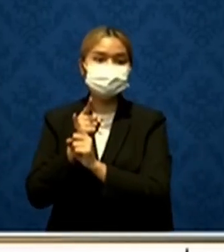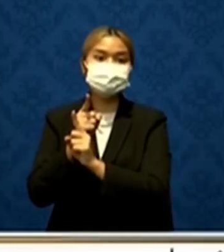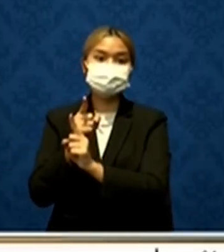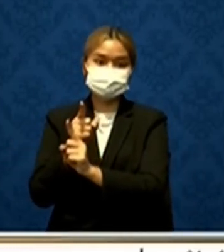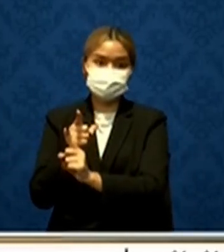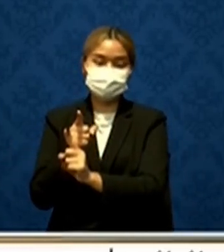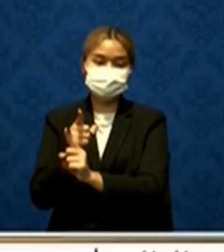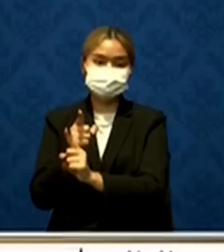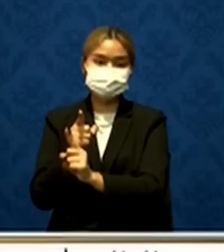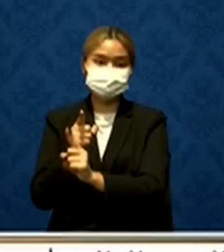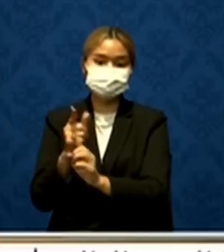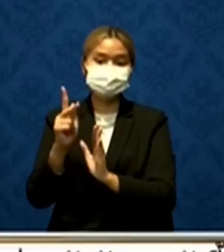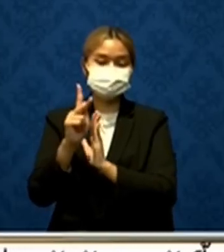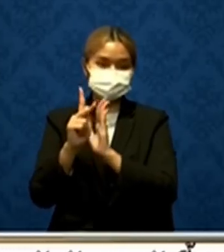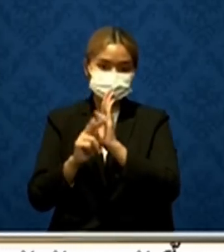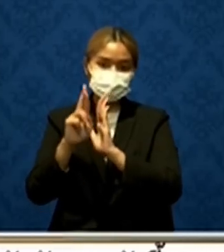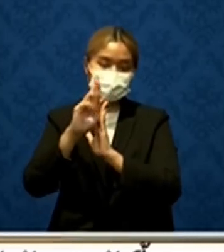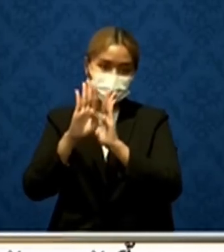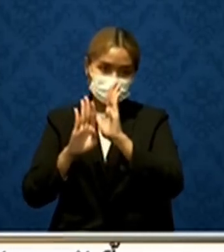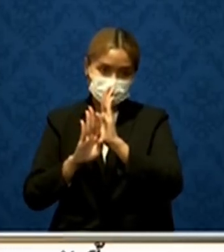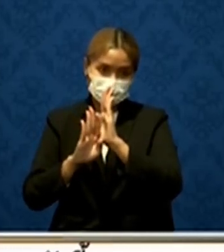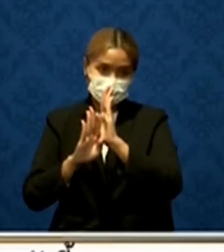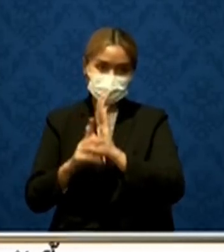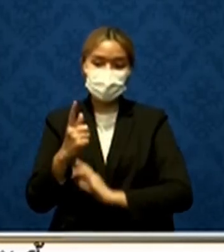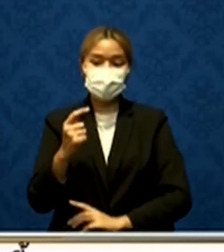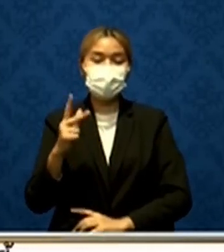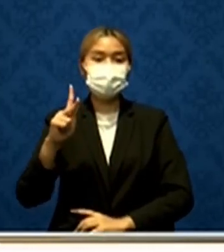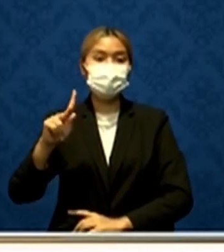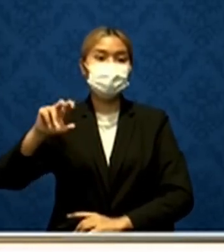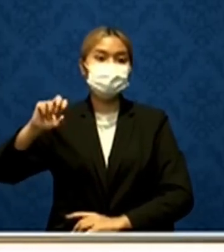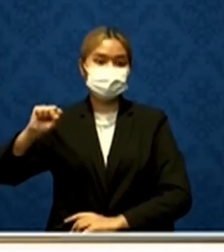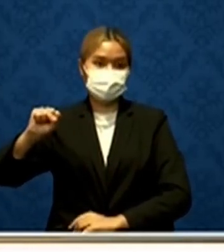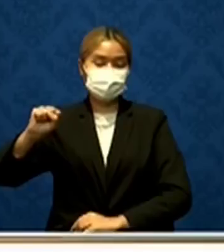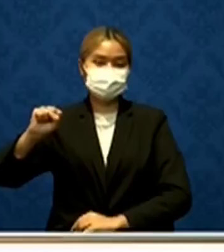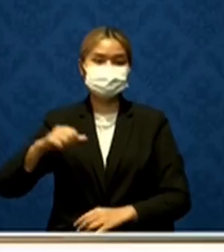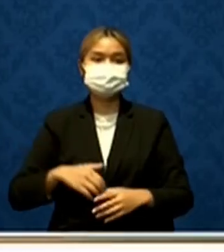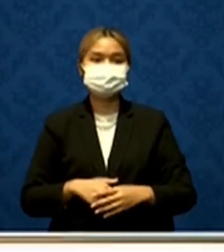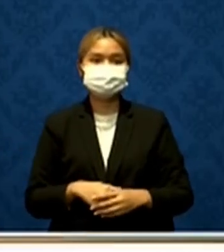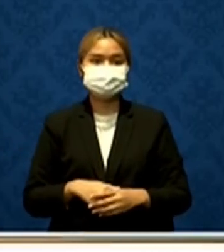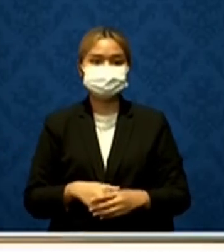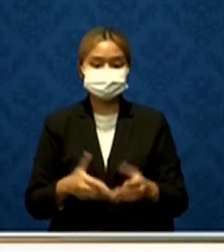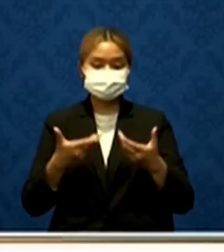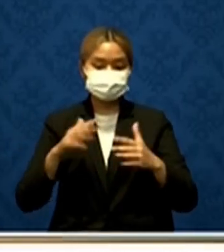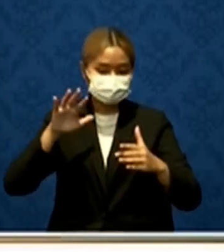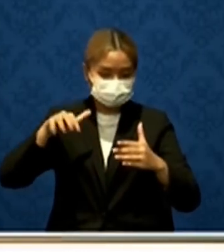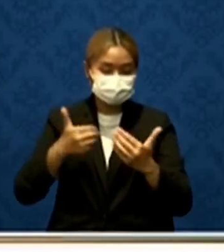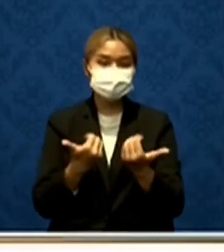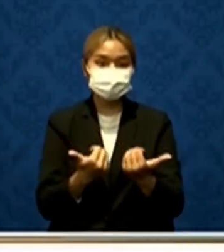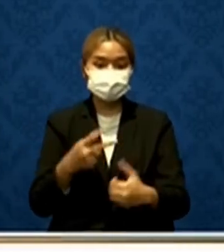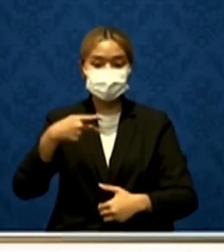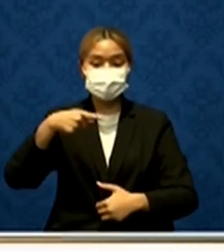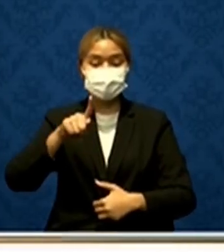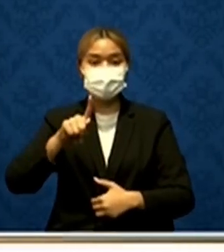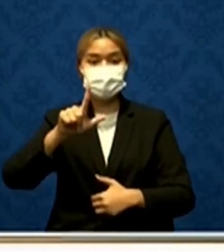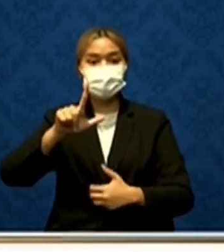พระราชกฤษฎีกาและระเบียบกคศมาใช้บังคับต่อไปแล้วหลังจากนั้นปลัดสำนักนายกก็